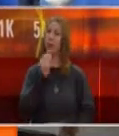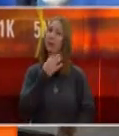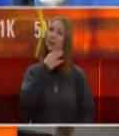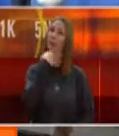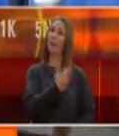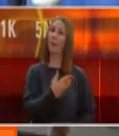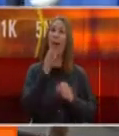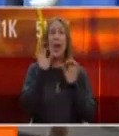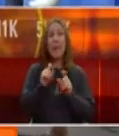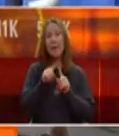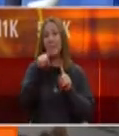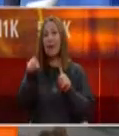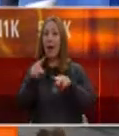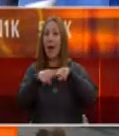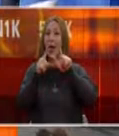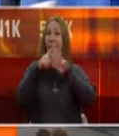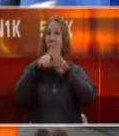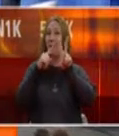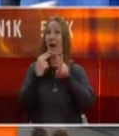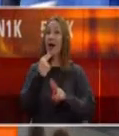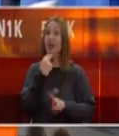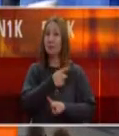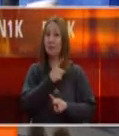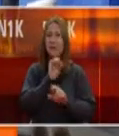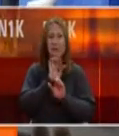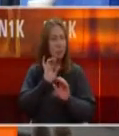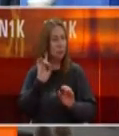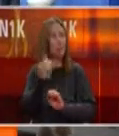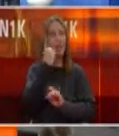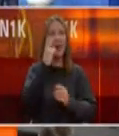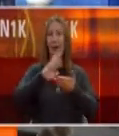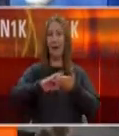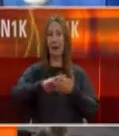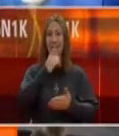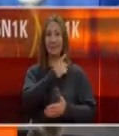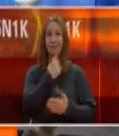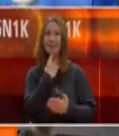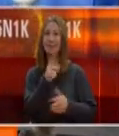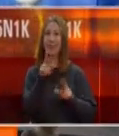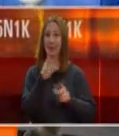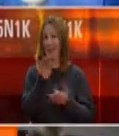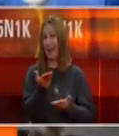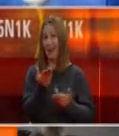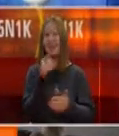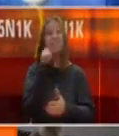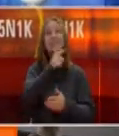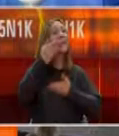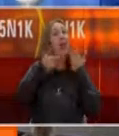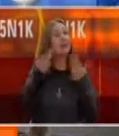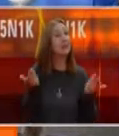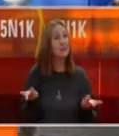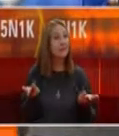teşekkür ederim. Rica ederim. Hemen yanınızda Alev Zehir var. Alev Zehir, zehir gibi bir arkadaşımız. Hani deyim yerindeyse. Sizin